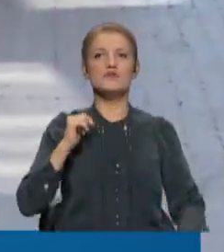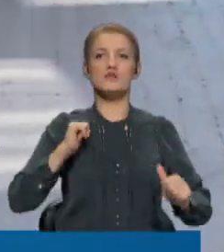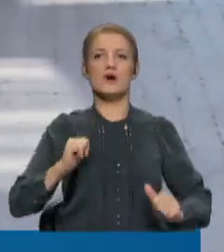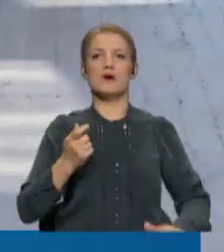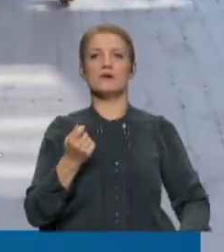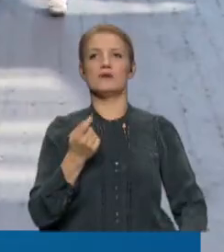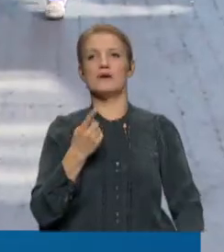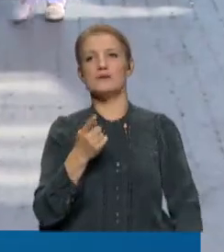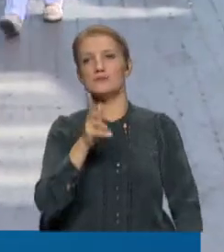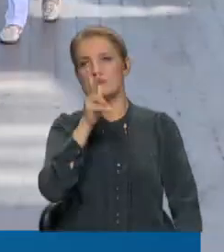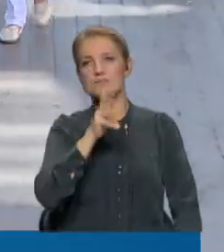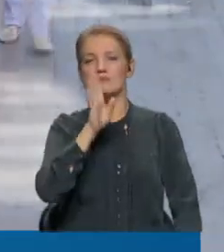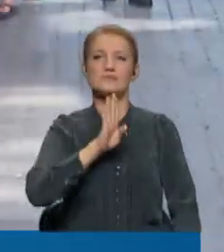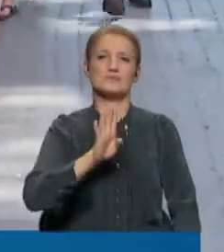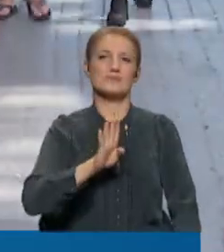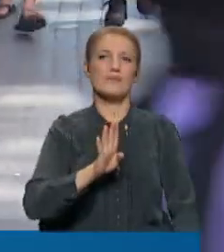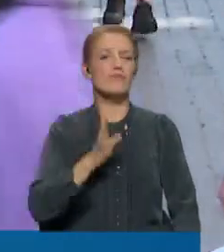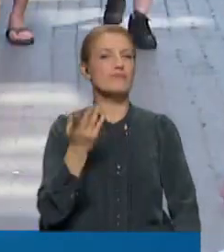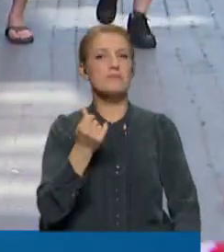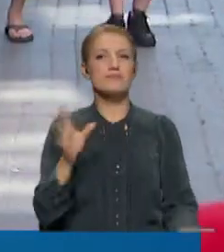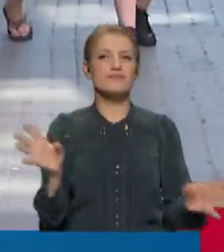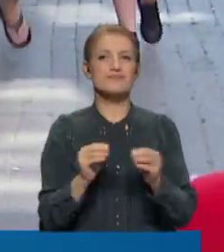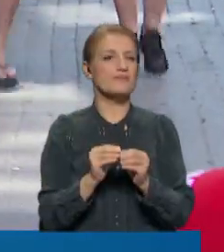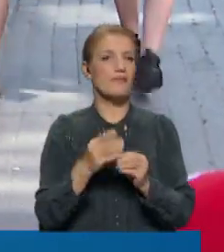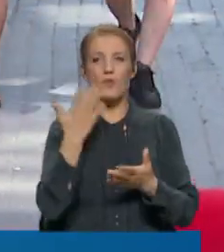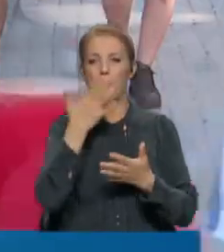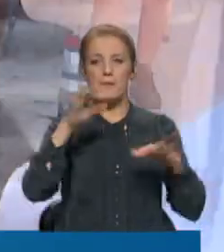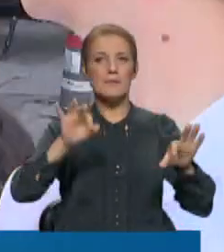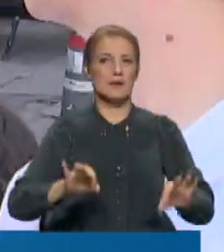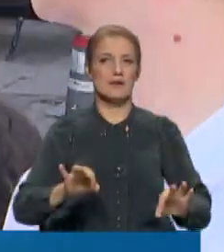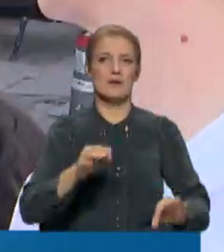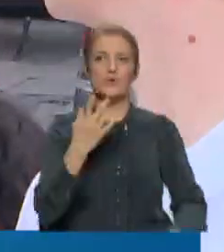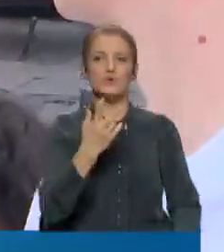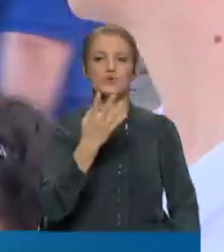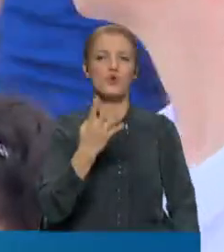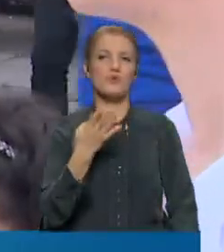çantalar? O da en az 300-400. Neye mal olur size okula başlangıç?